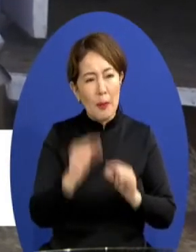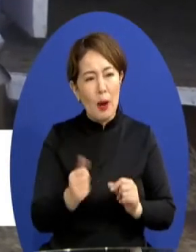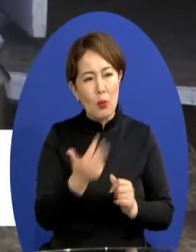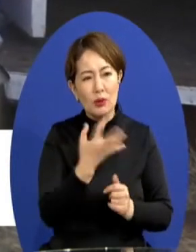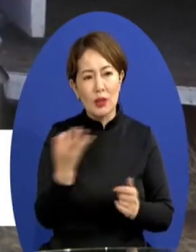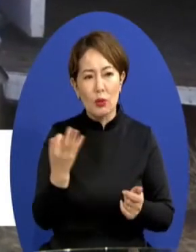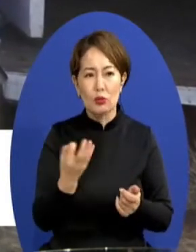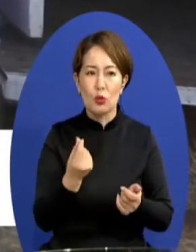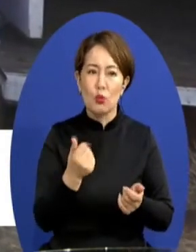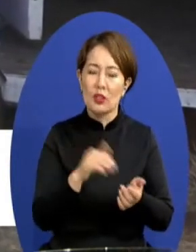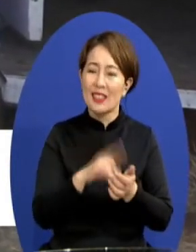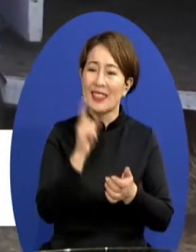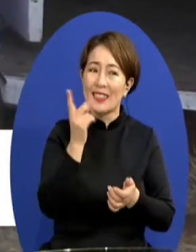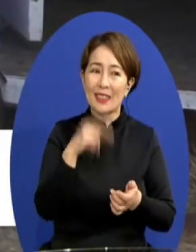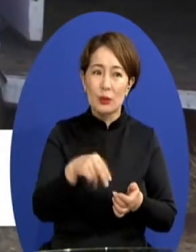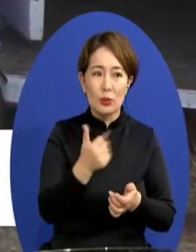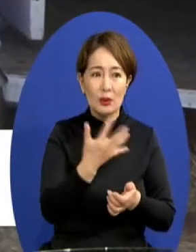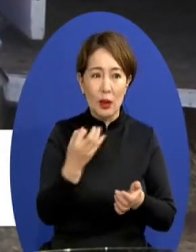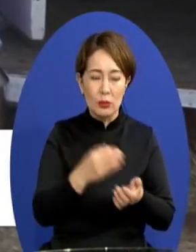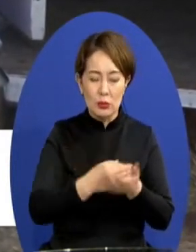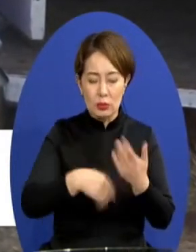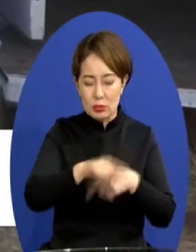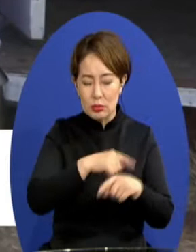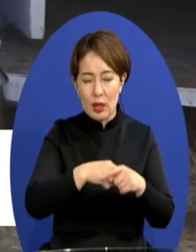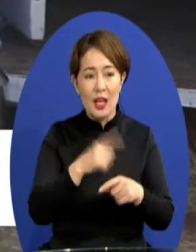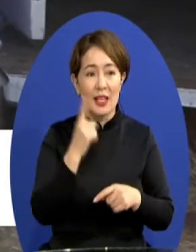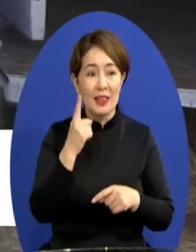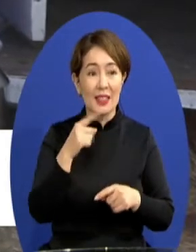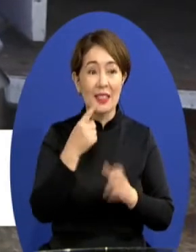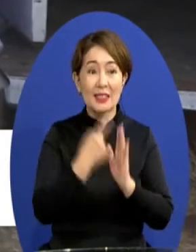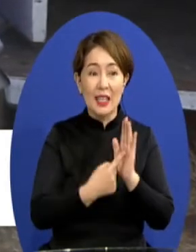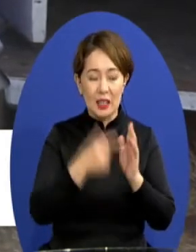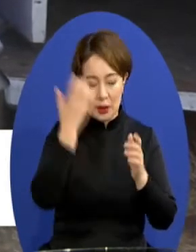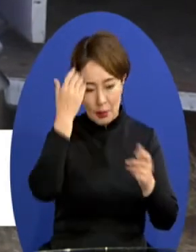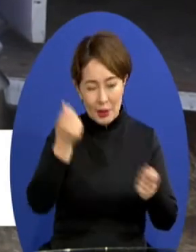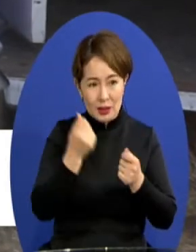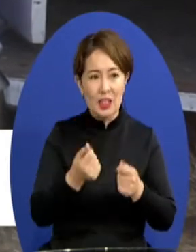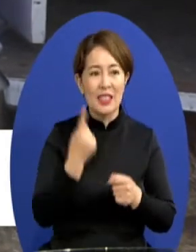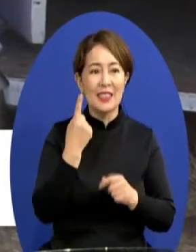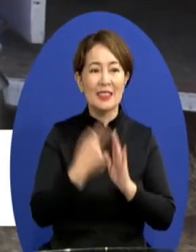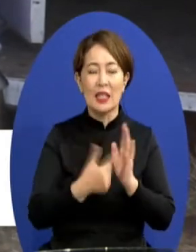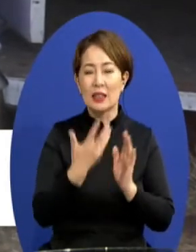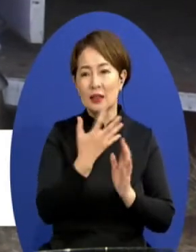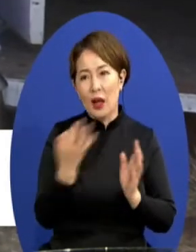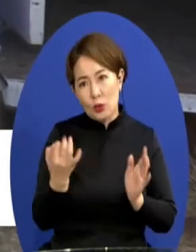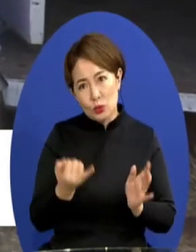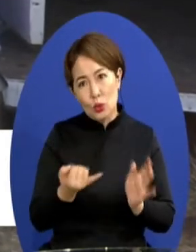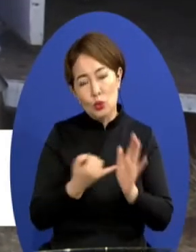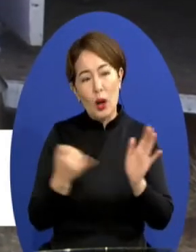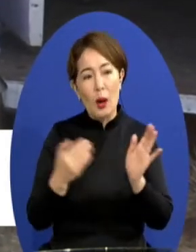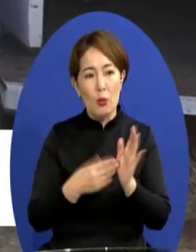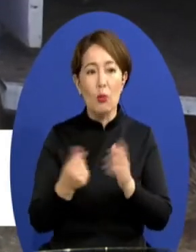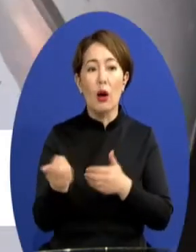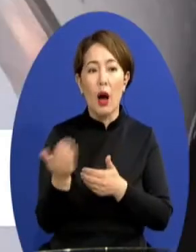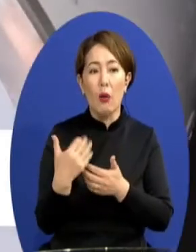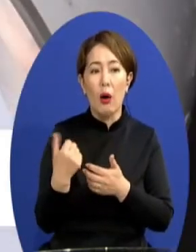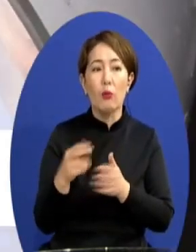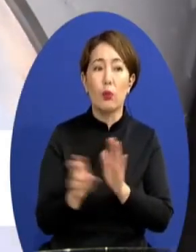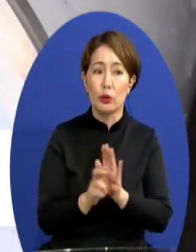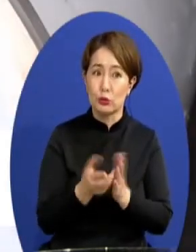бодоод 500 төгрөгөөр ахтуулдаг сар тул малч өрхөд 500-аас 600 мянган төгрөний орлого орох үлэм бүрэн боломжтой болж